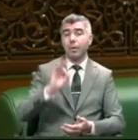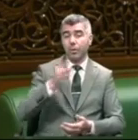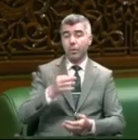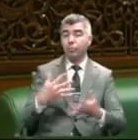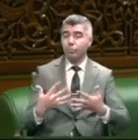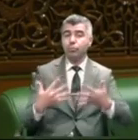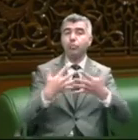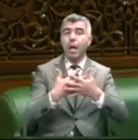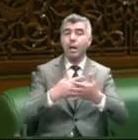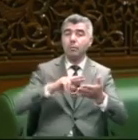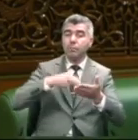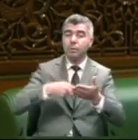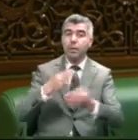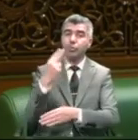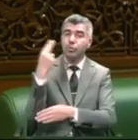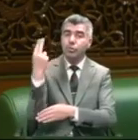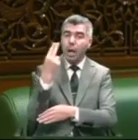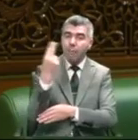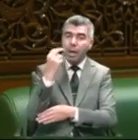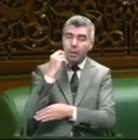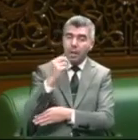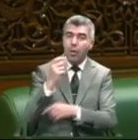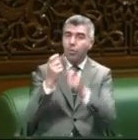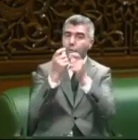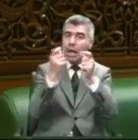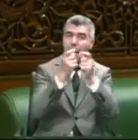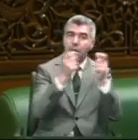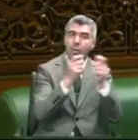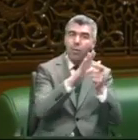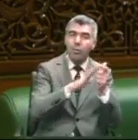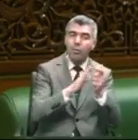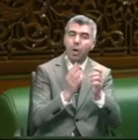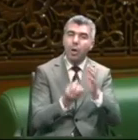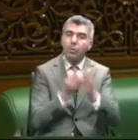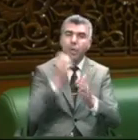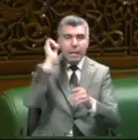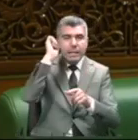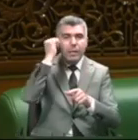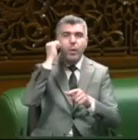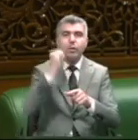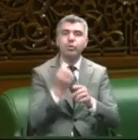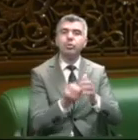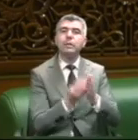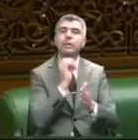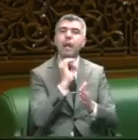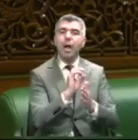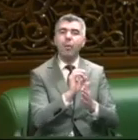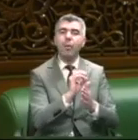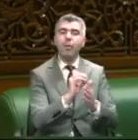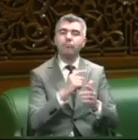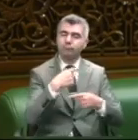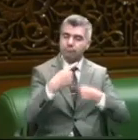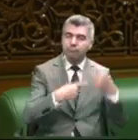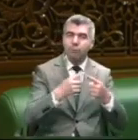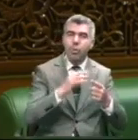شراكات بين الجامعات والوحدات الصناعيه بالقطاع بهدف خلق تكوينات جديده وتطويرها من اجل